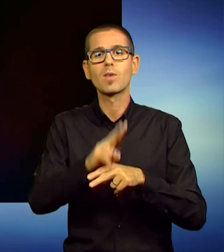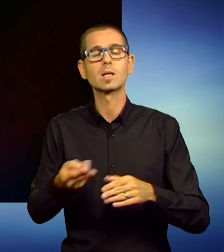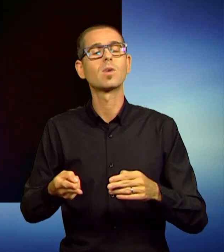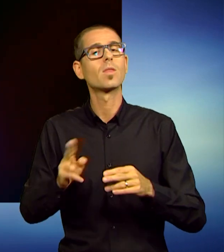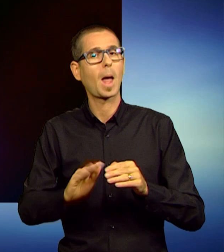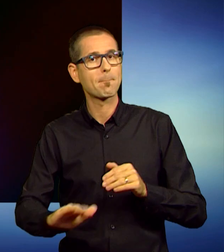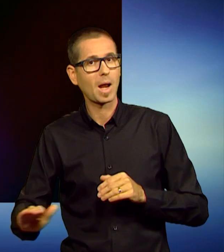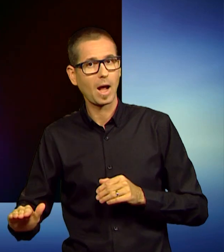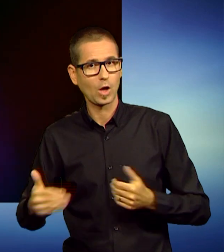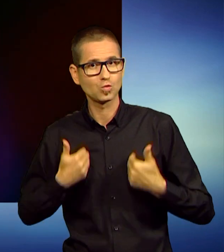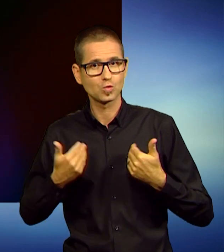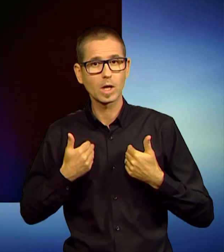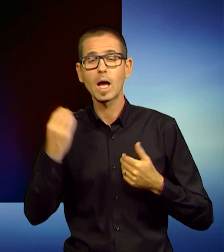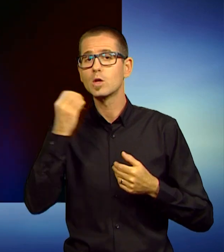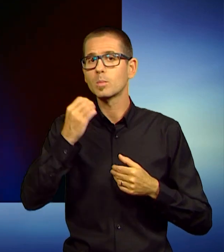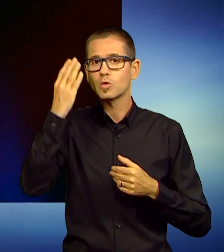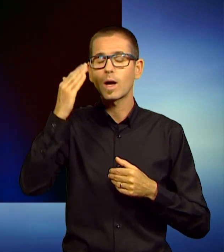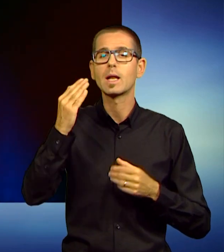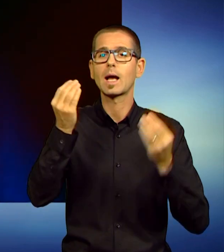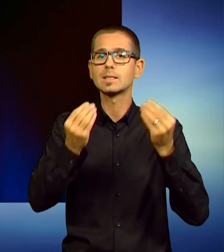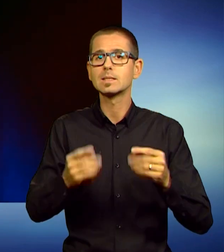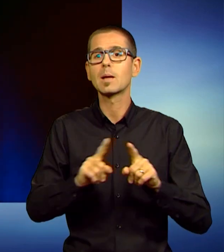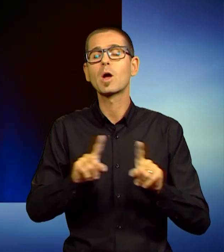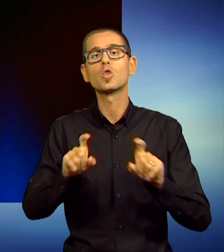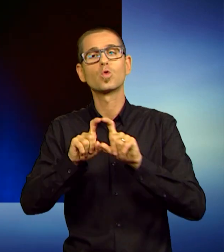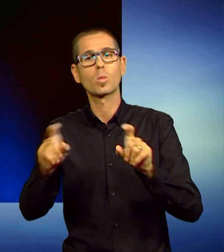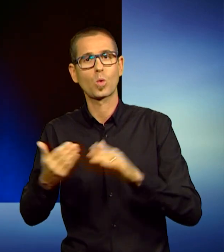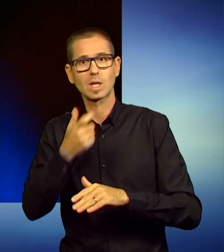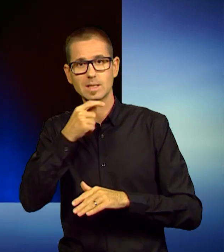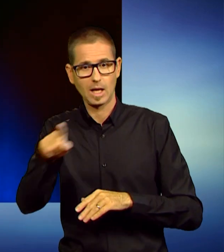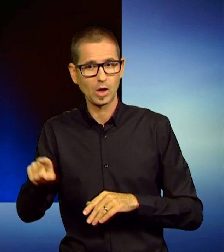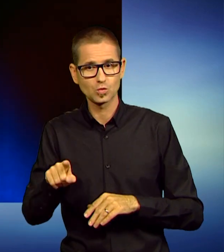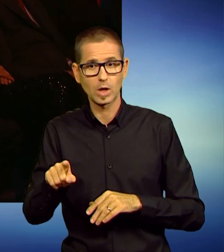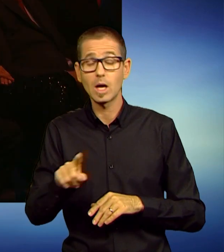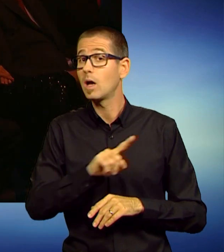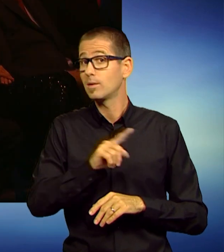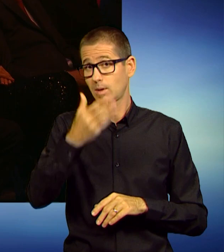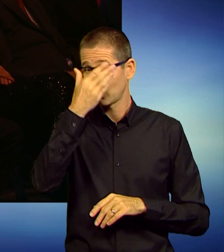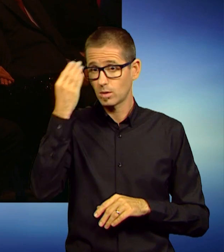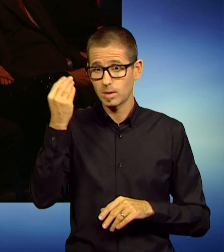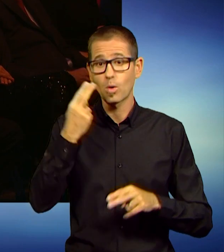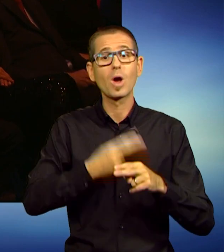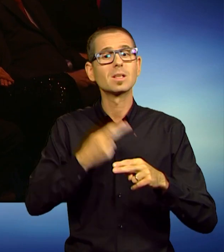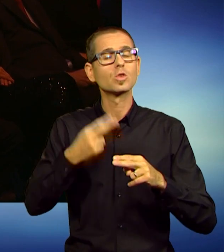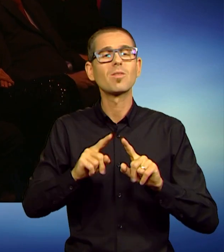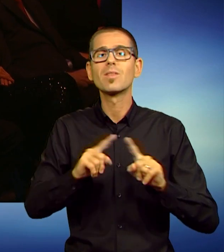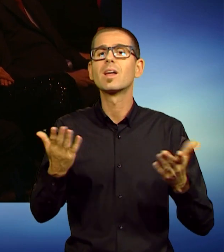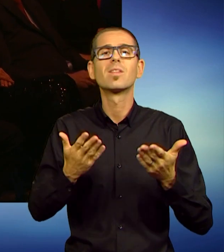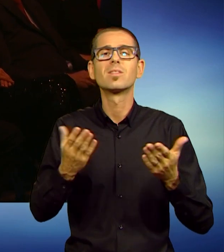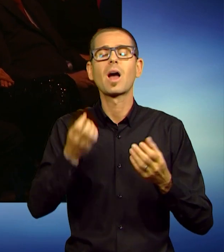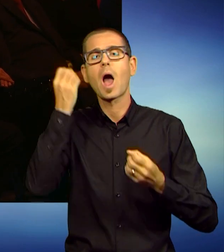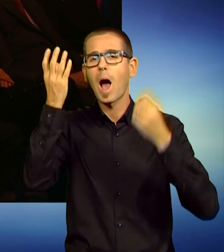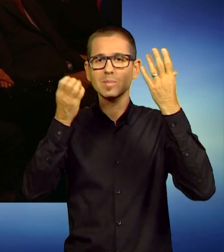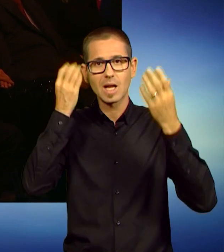najmlajših, izobraževalnega sistema do domov za starejše. In ne pozabimo, država ni nekaj